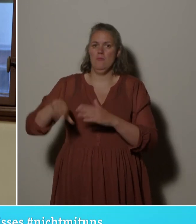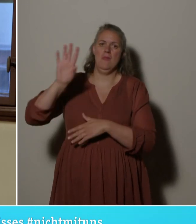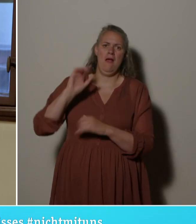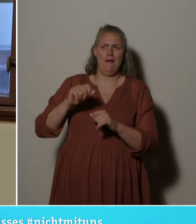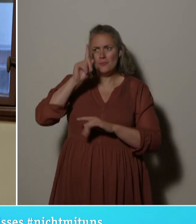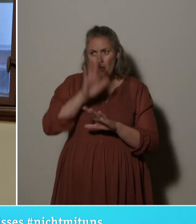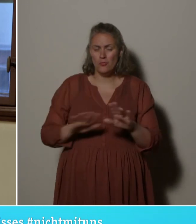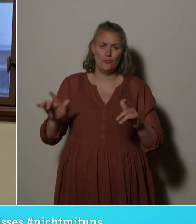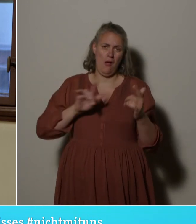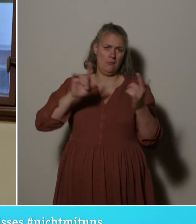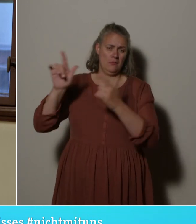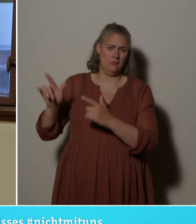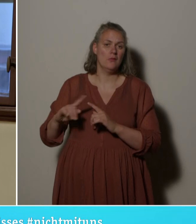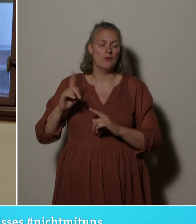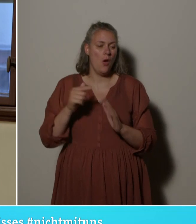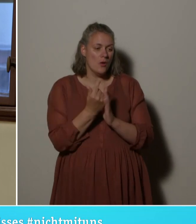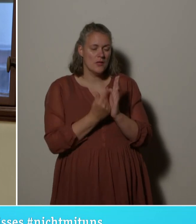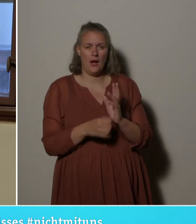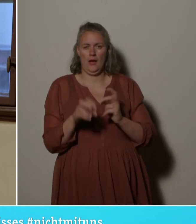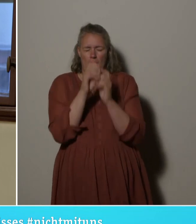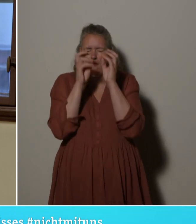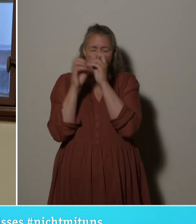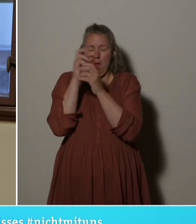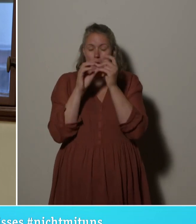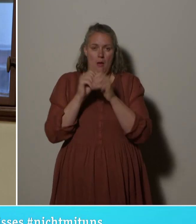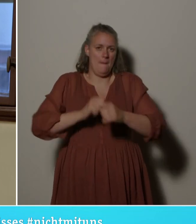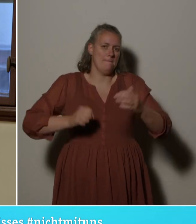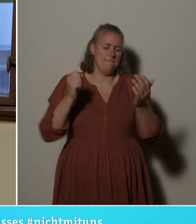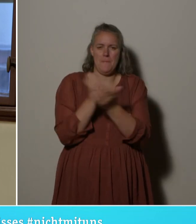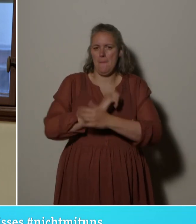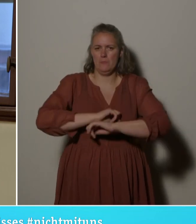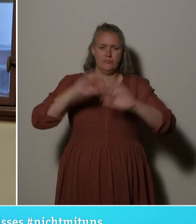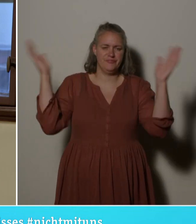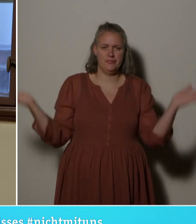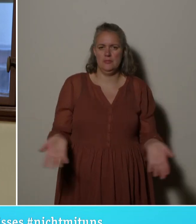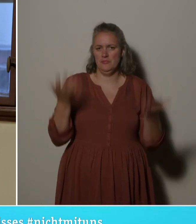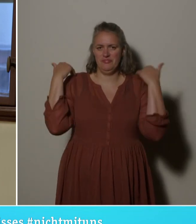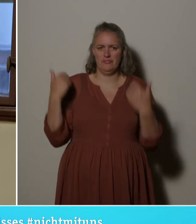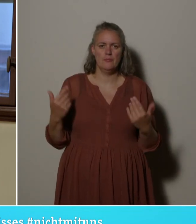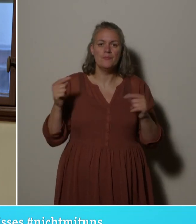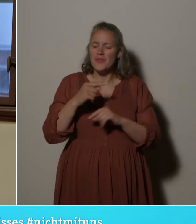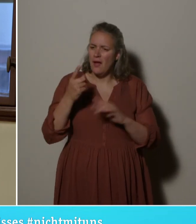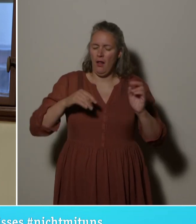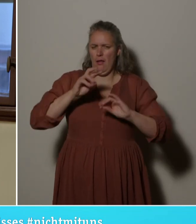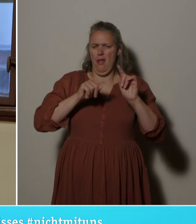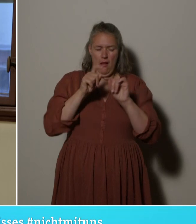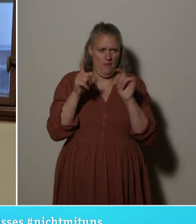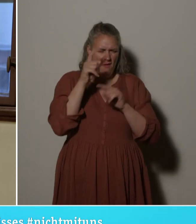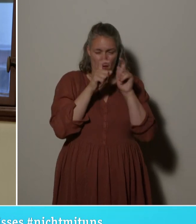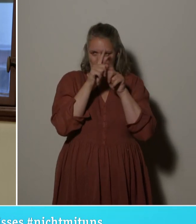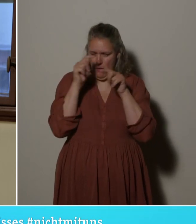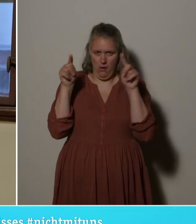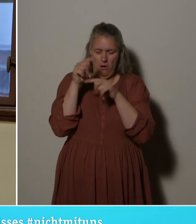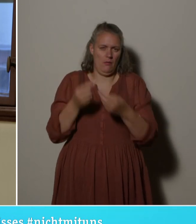erweitert, sondern weil sich dieser Tarifdschungel endlich durchschlagen lässt, wo keiner mehr durchblickt. Das ist eigentlich der